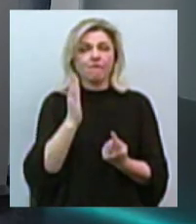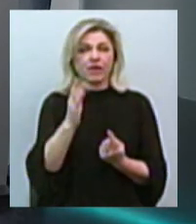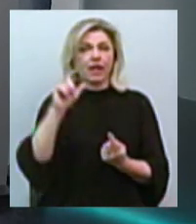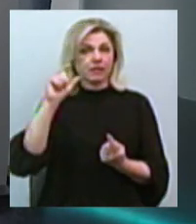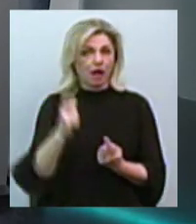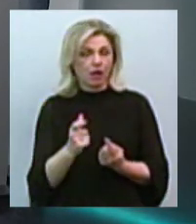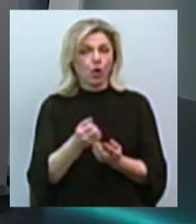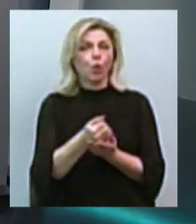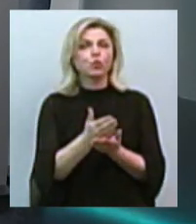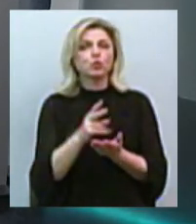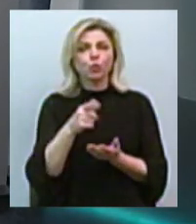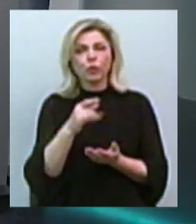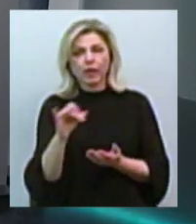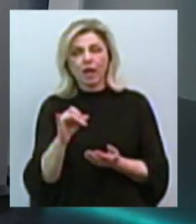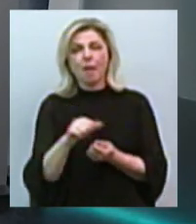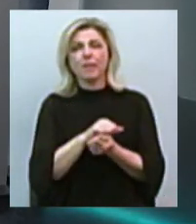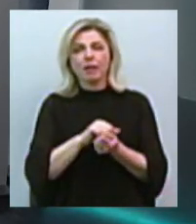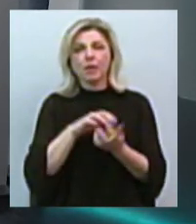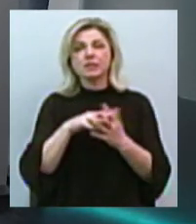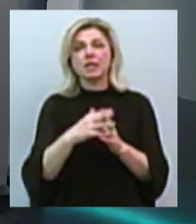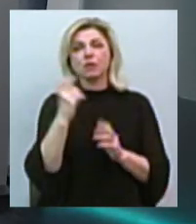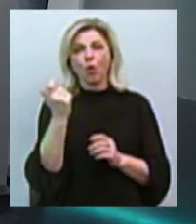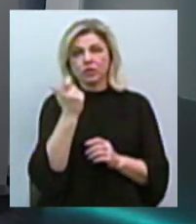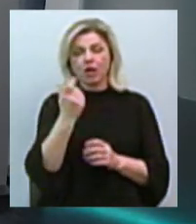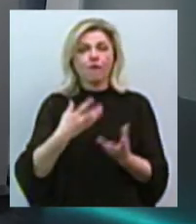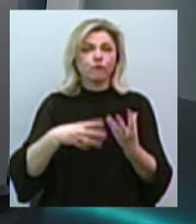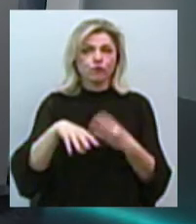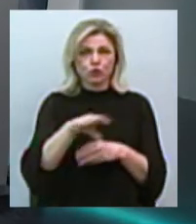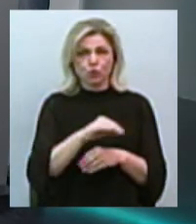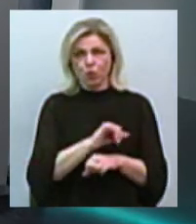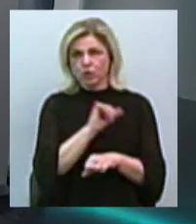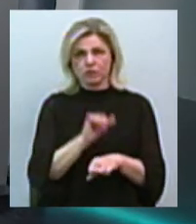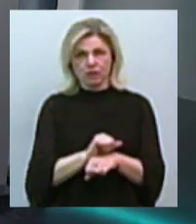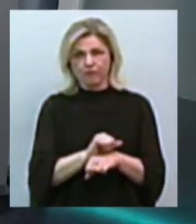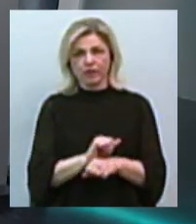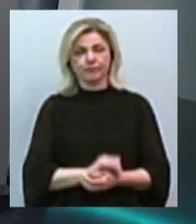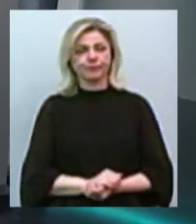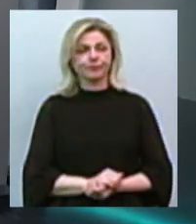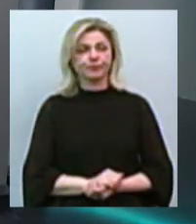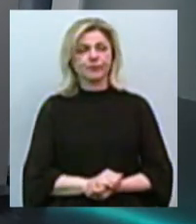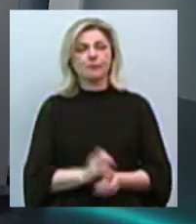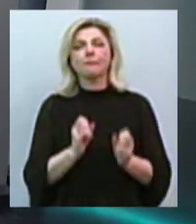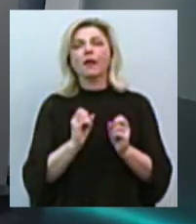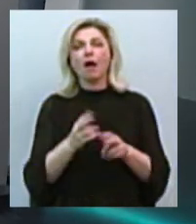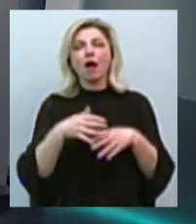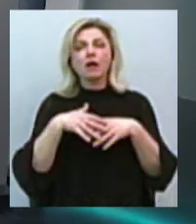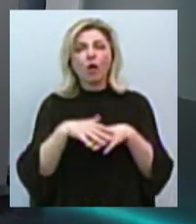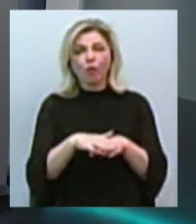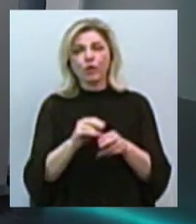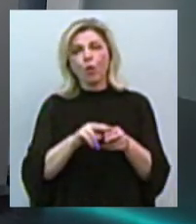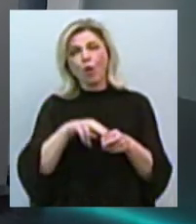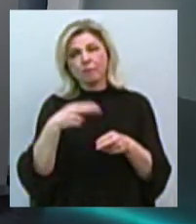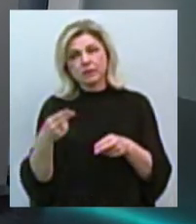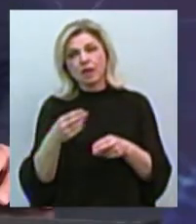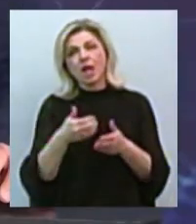Услуги, переработка, сельское хозяйство – все сейчас оно останавливается. Как розраховуються ці компенсації? В залежності від середнього